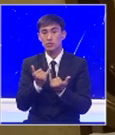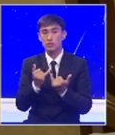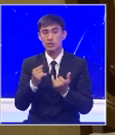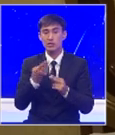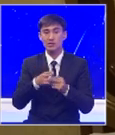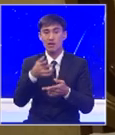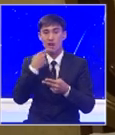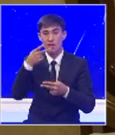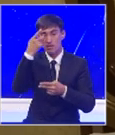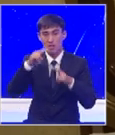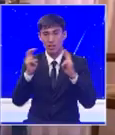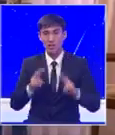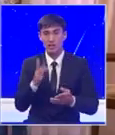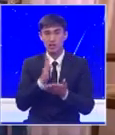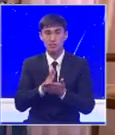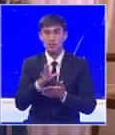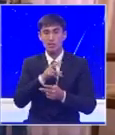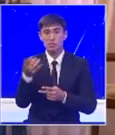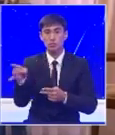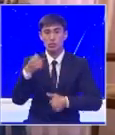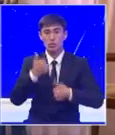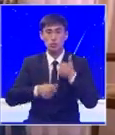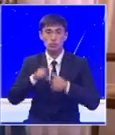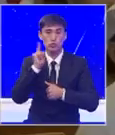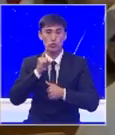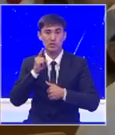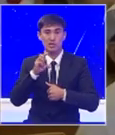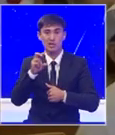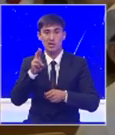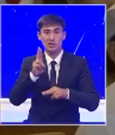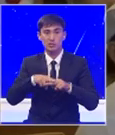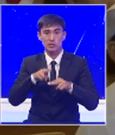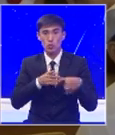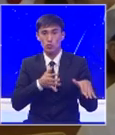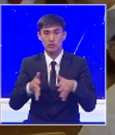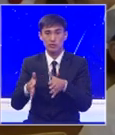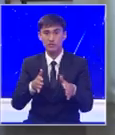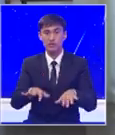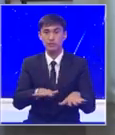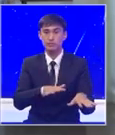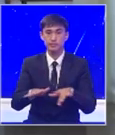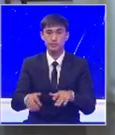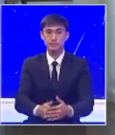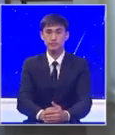базе этого летнего лагеря состоялся республиканский конкурс юных инспекторов дорожного движения.